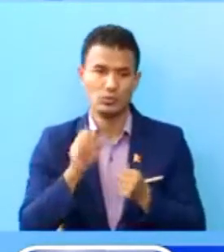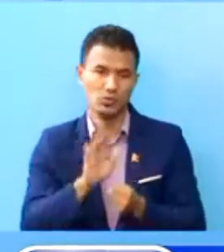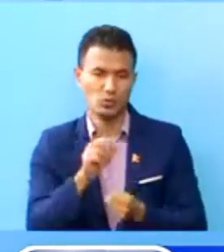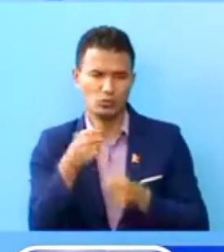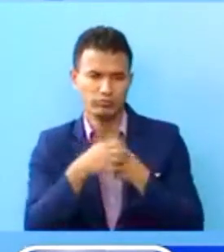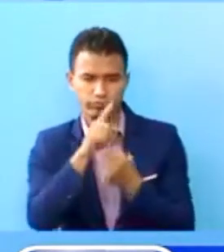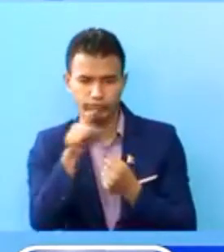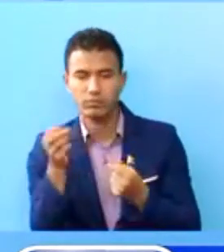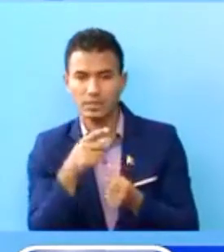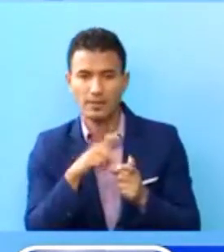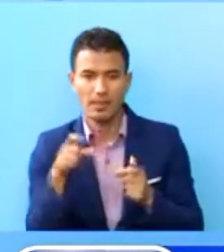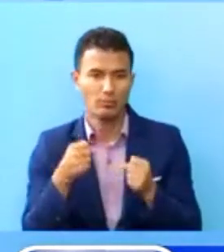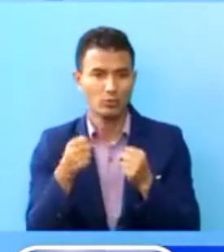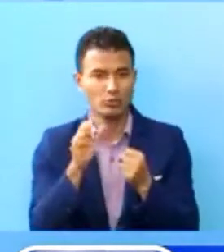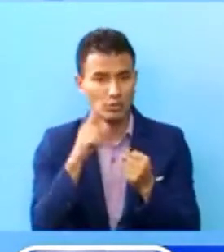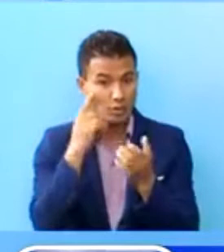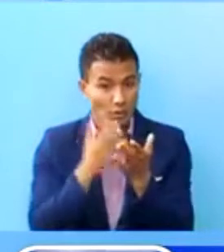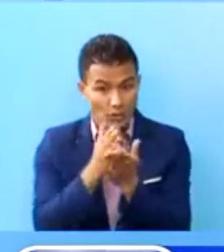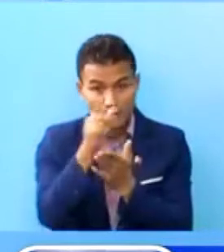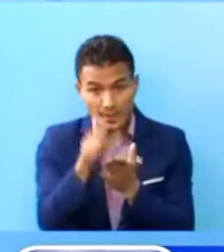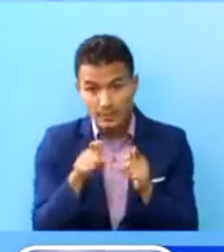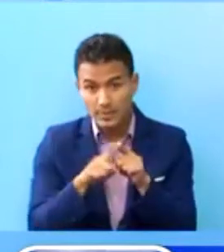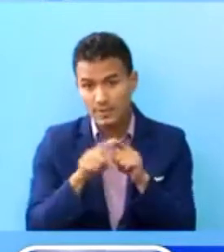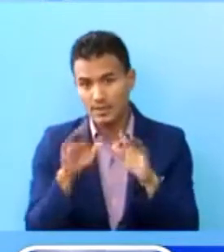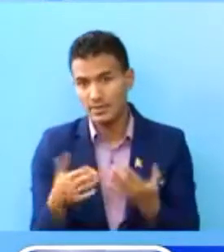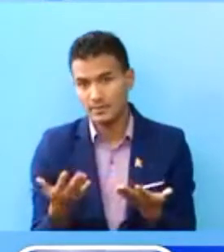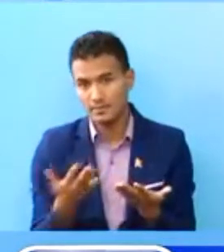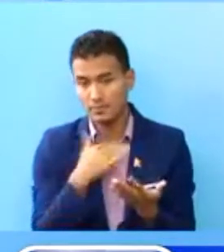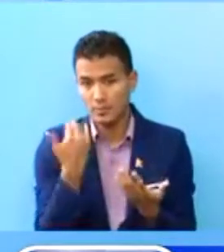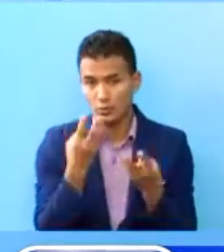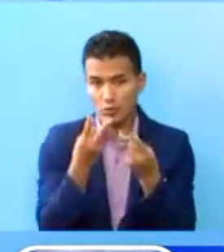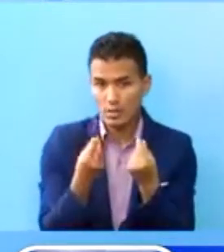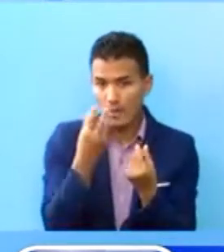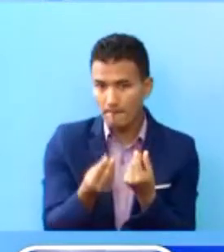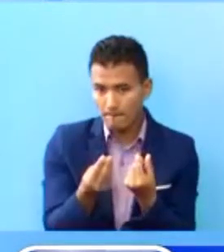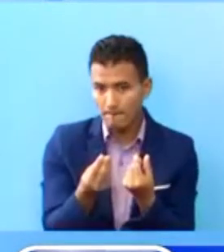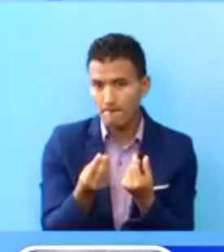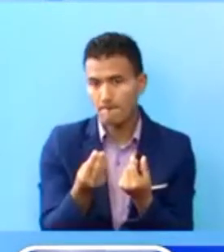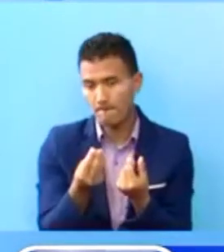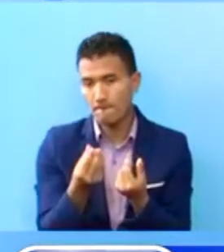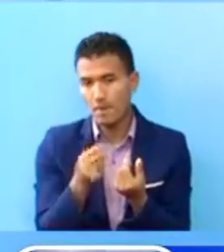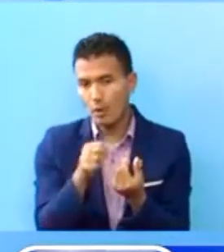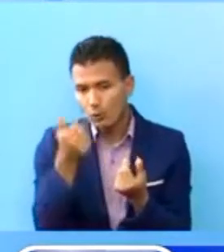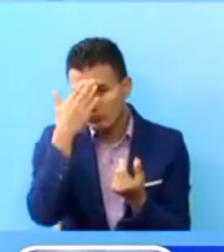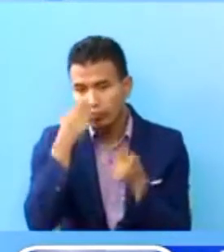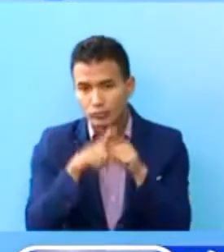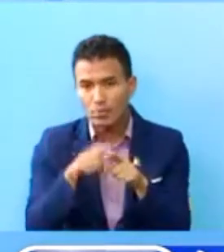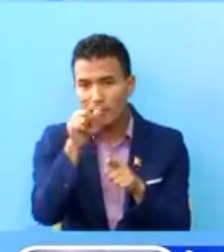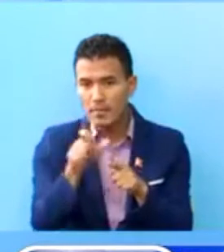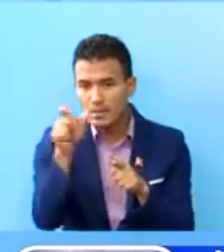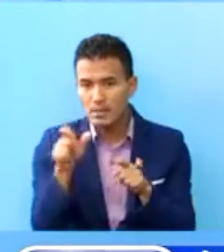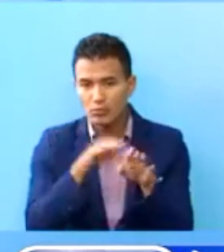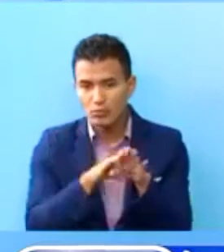अरू देशको भन्दा, यो देशमा लक्षण भएका व्यक्तिहरू पनि आएन, मृत्युको सङ्ख्या पनि कम छ कि अरू रोगसँग भएका